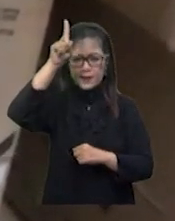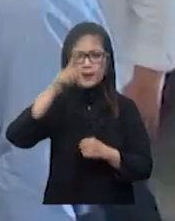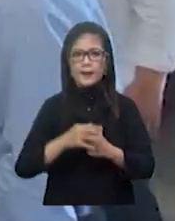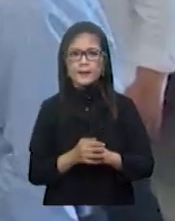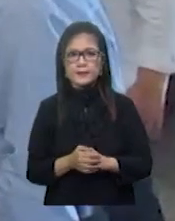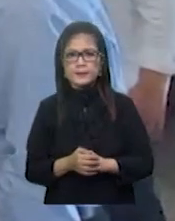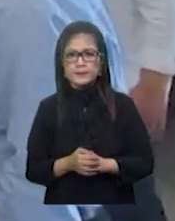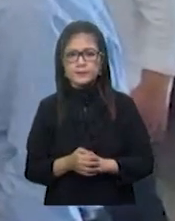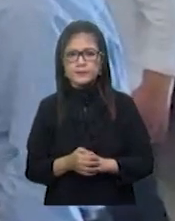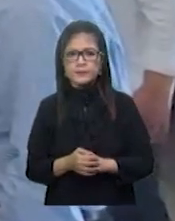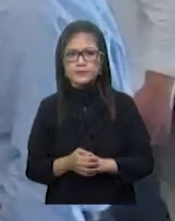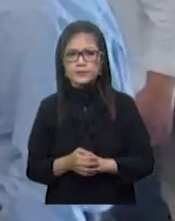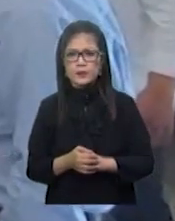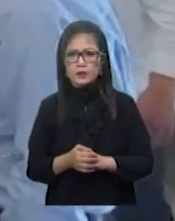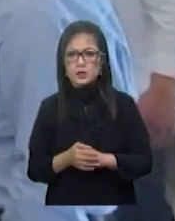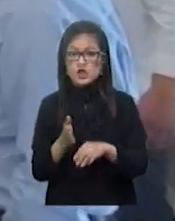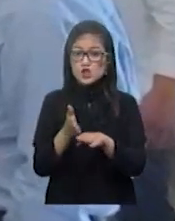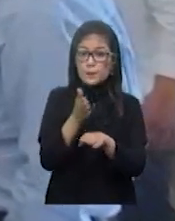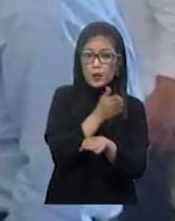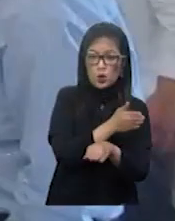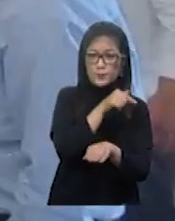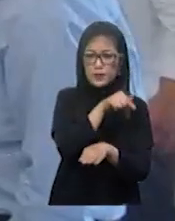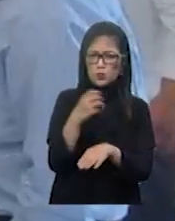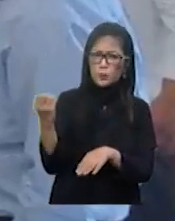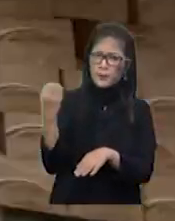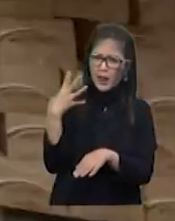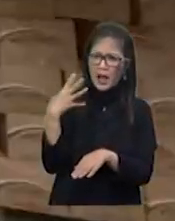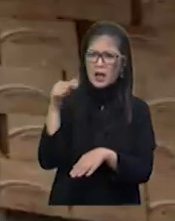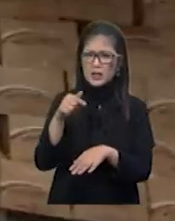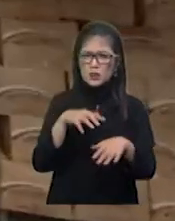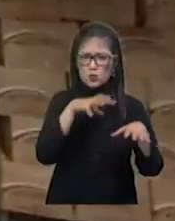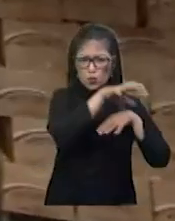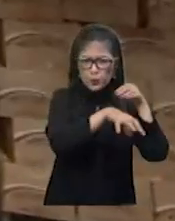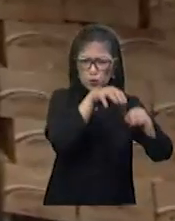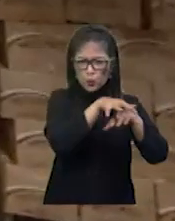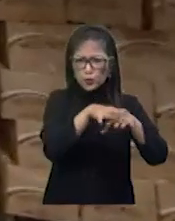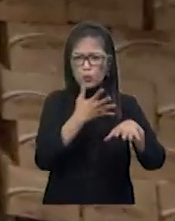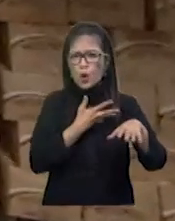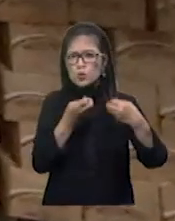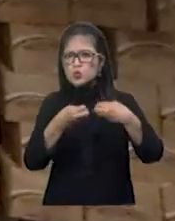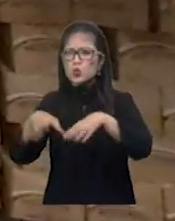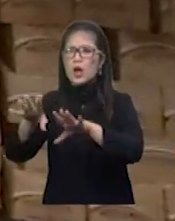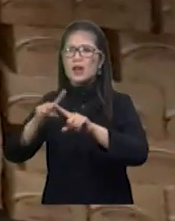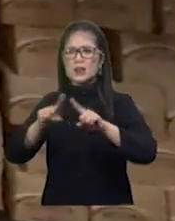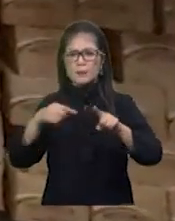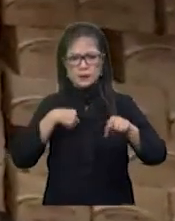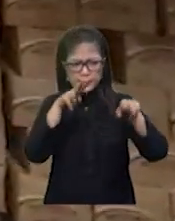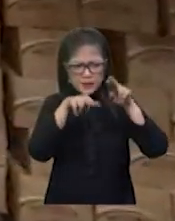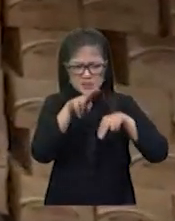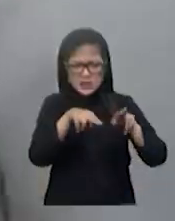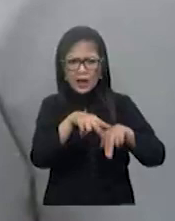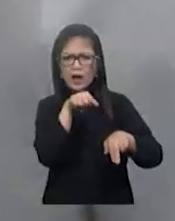Sebelumnya pihak perusahaan sempat mengaku hanya memproduksi dan mendistribusikan minyak goreng curah. Namun saat pemeriksaan gudang penyimpanan Satgas